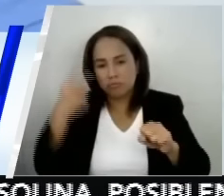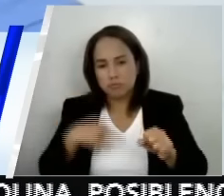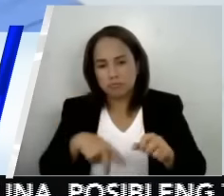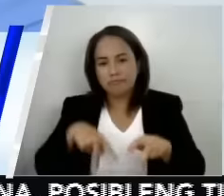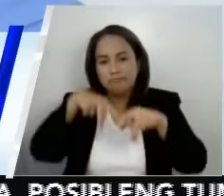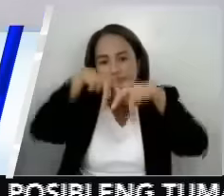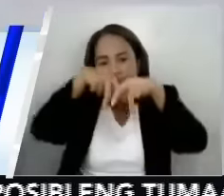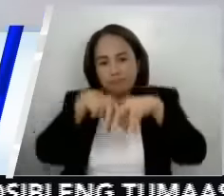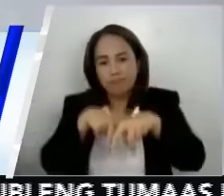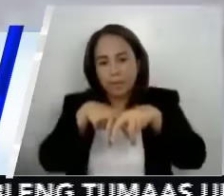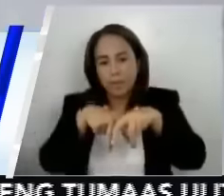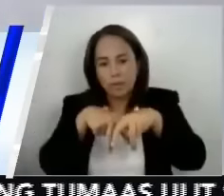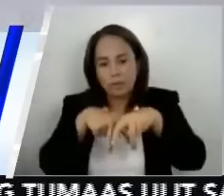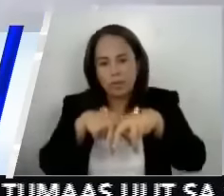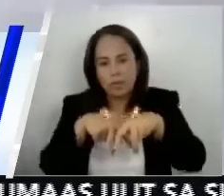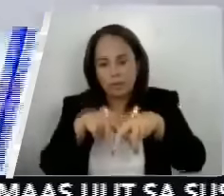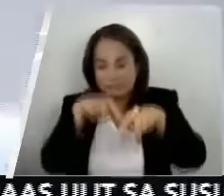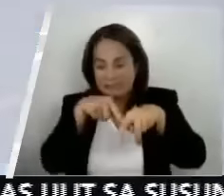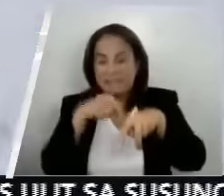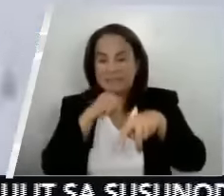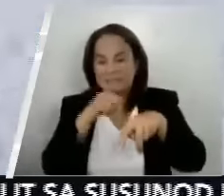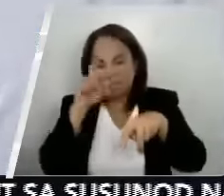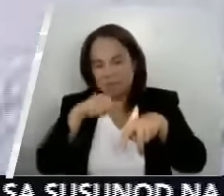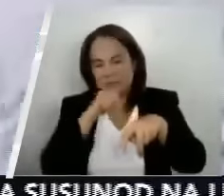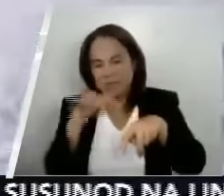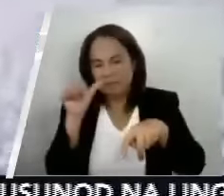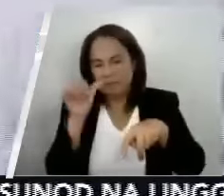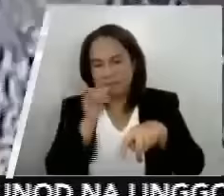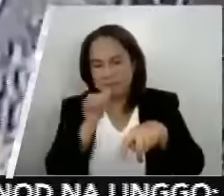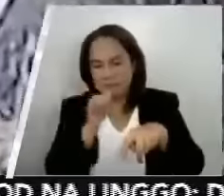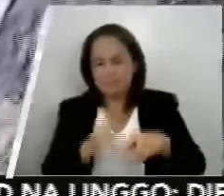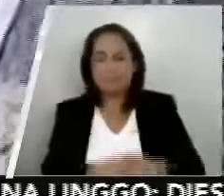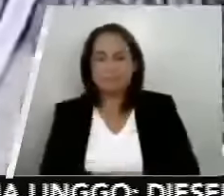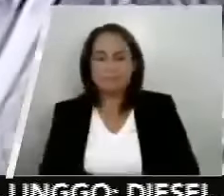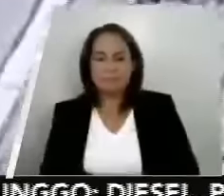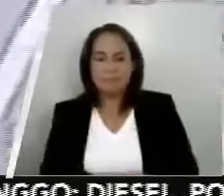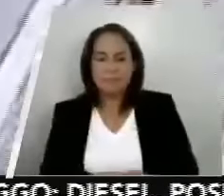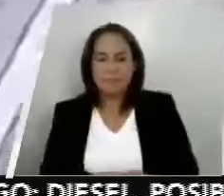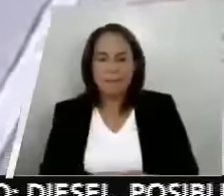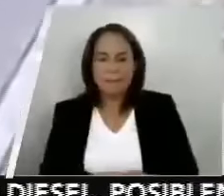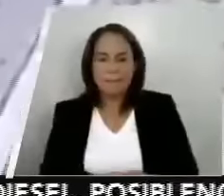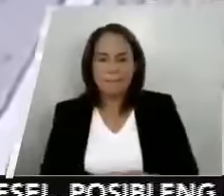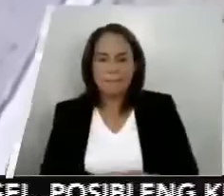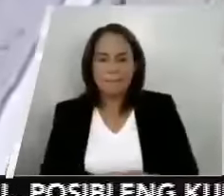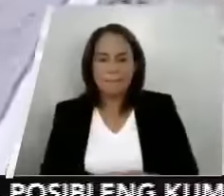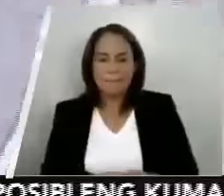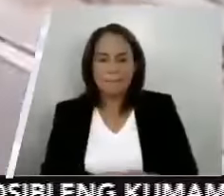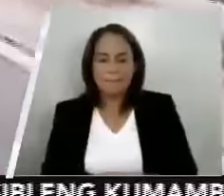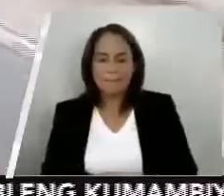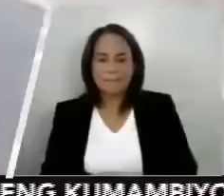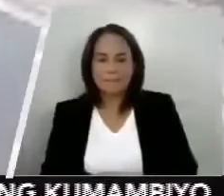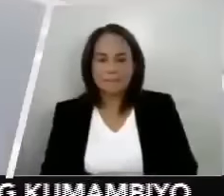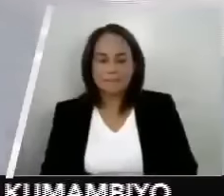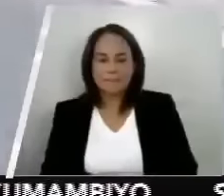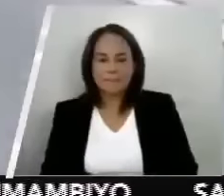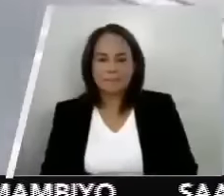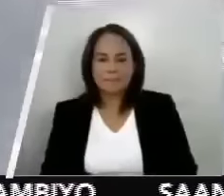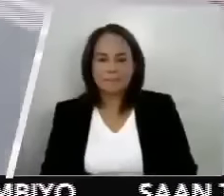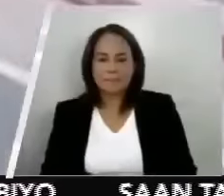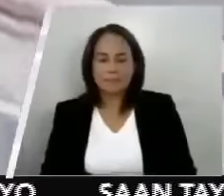na hindi pa nakainom. Para sa GMA Regional TV, Balitang Southern Tagalog at GMA Integrated News, Denise